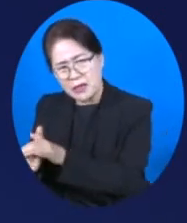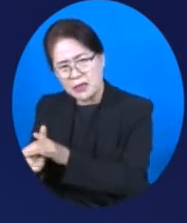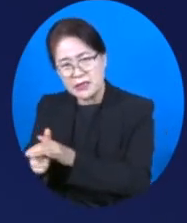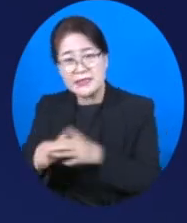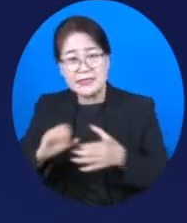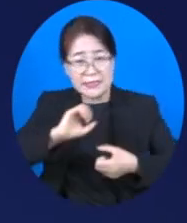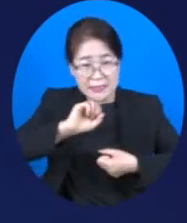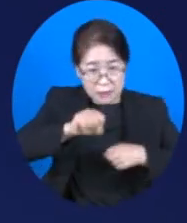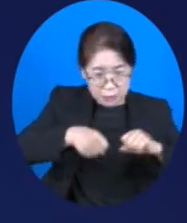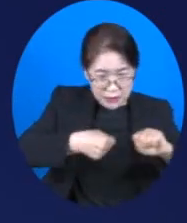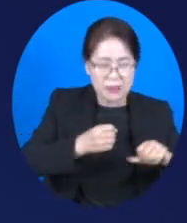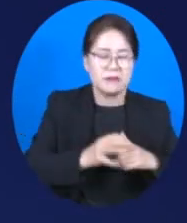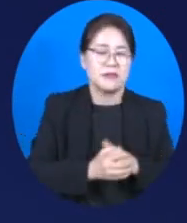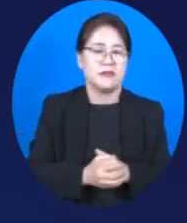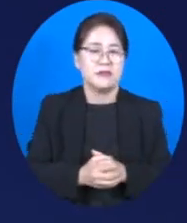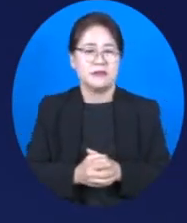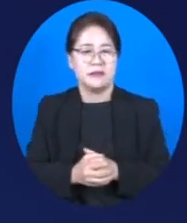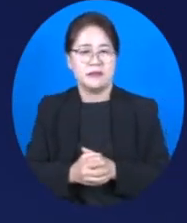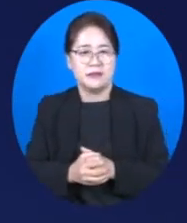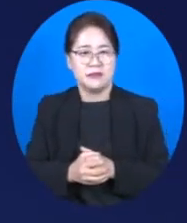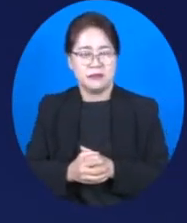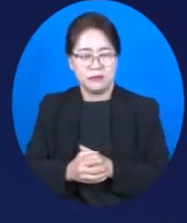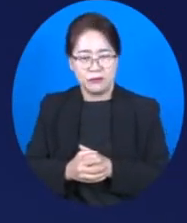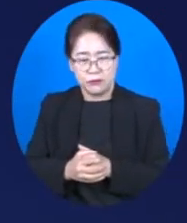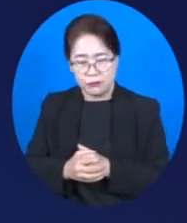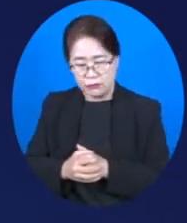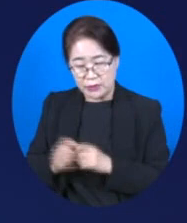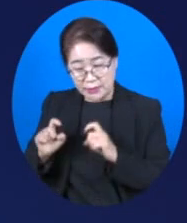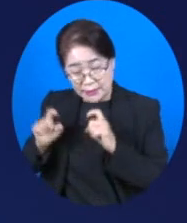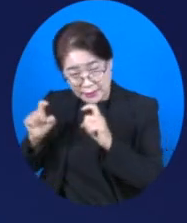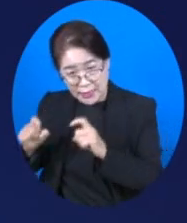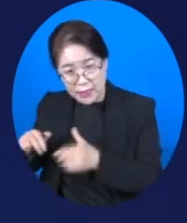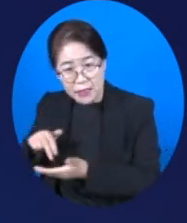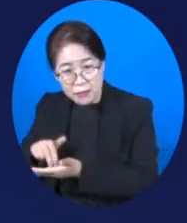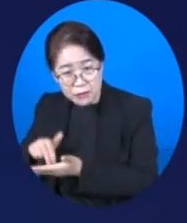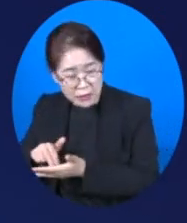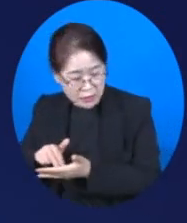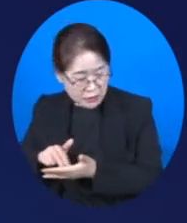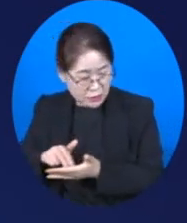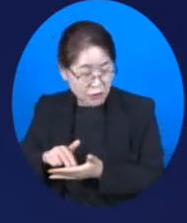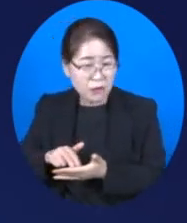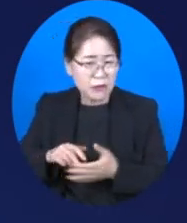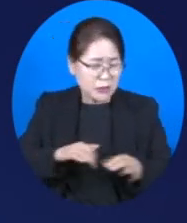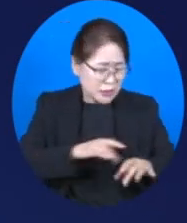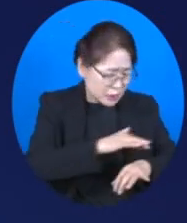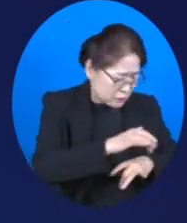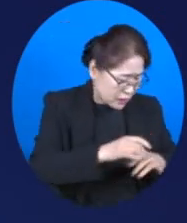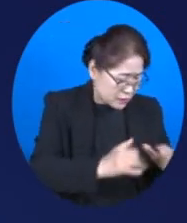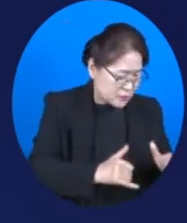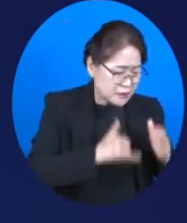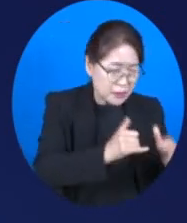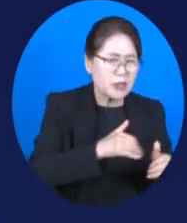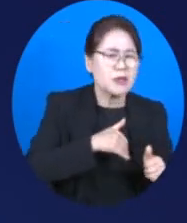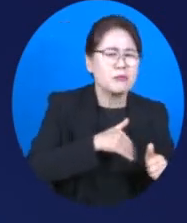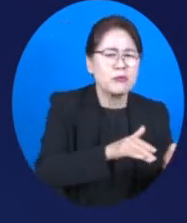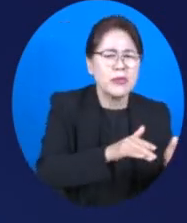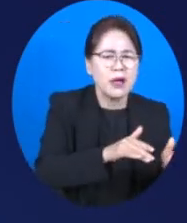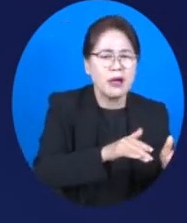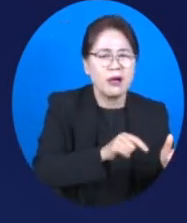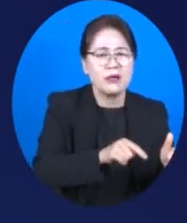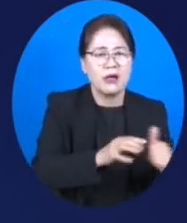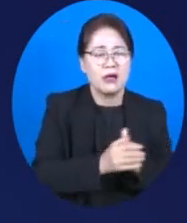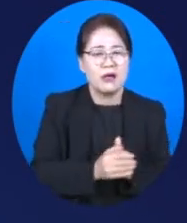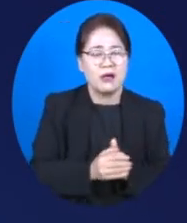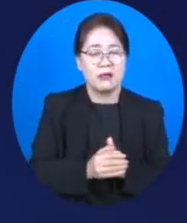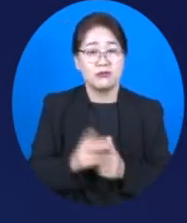그런데 우리는요, 양으로서 이리떼가 득실거리는 이 세상의 보냄을 받은 사람입니다. 주님이 이렇게